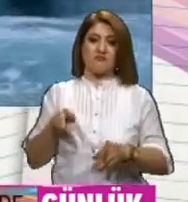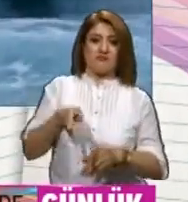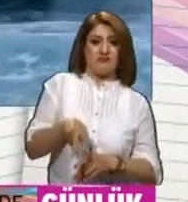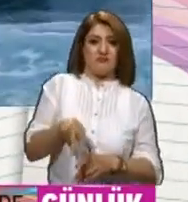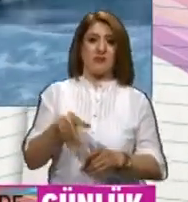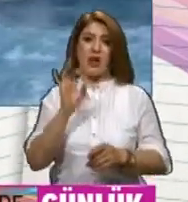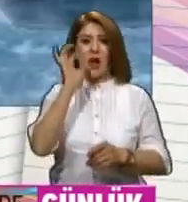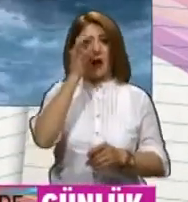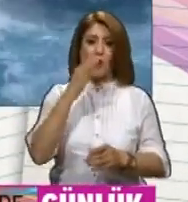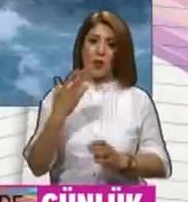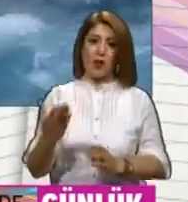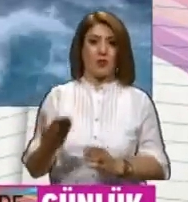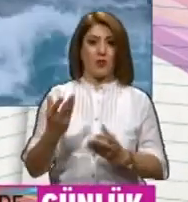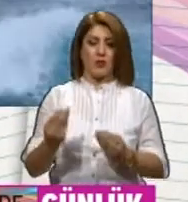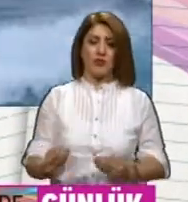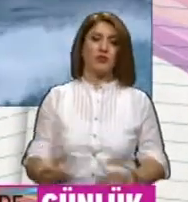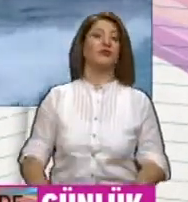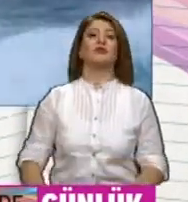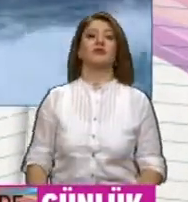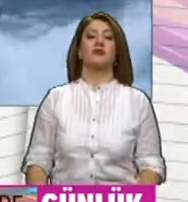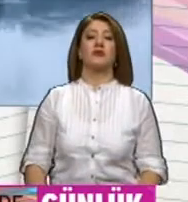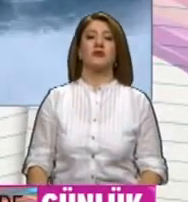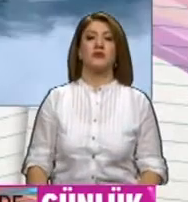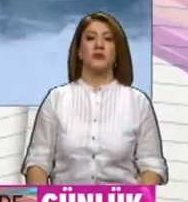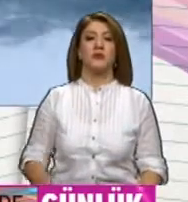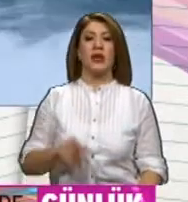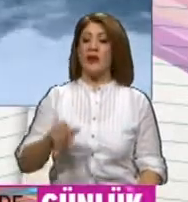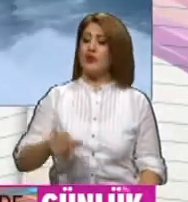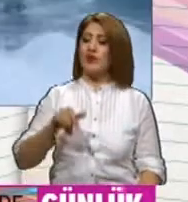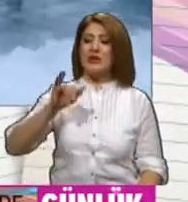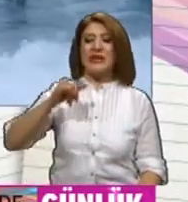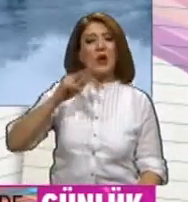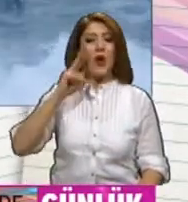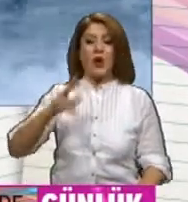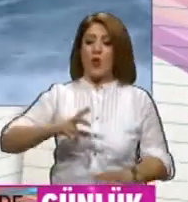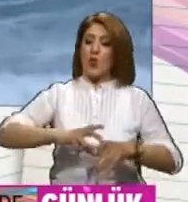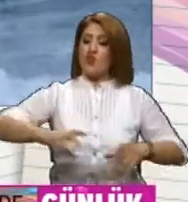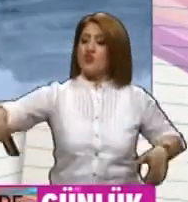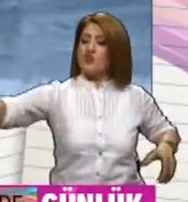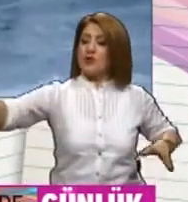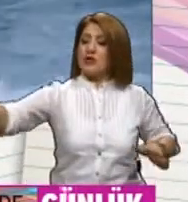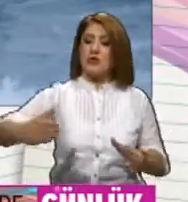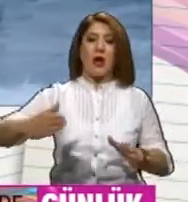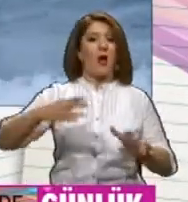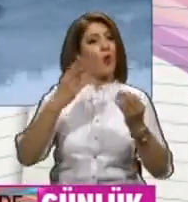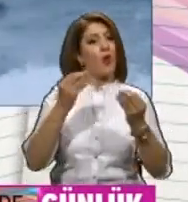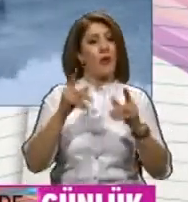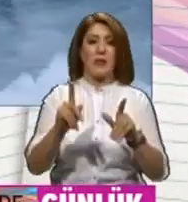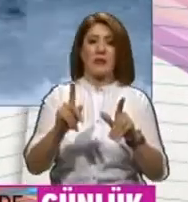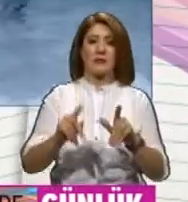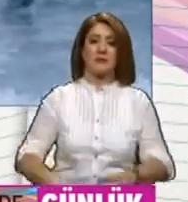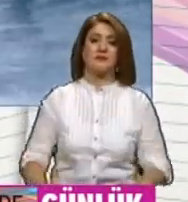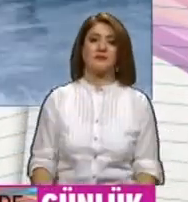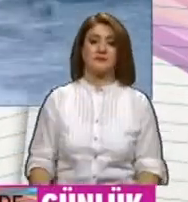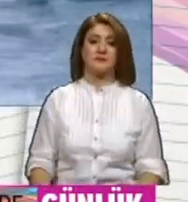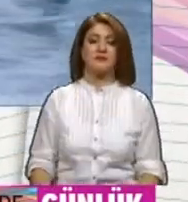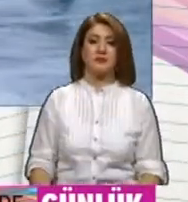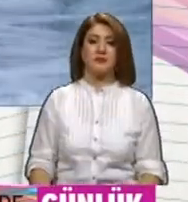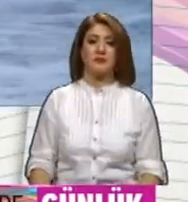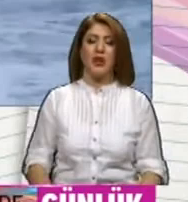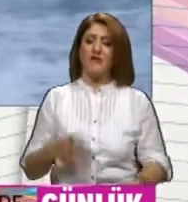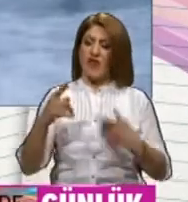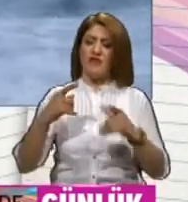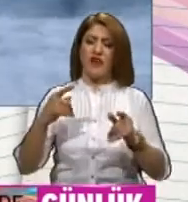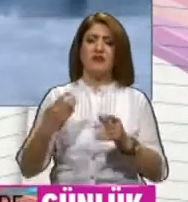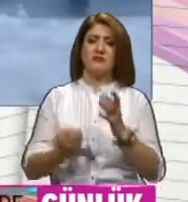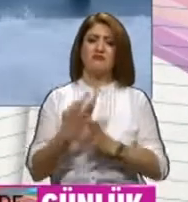orantılı olarak board'un uzunluğu da değişmekte muhakkak. Doğrudur. Alternatifleri çok farklı alternatifler sunabiliyor